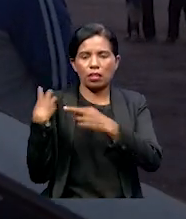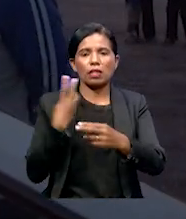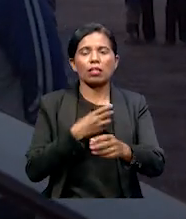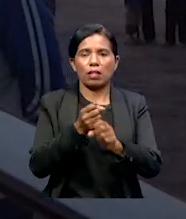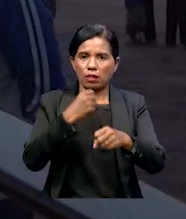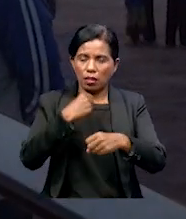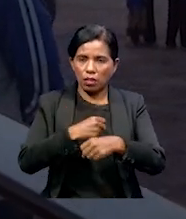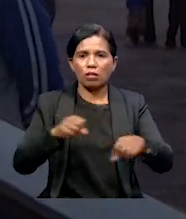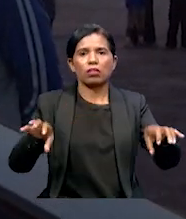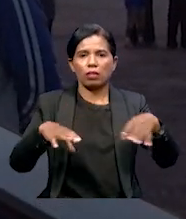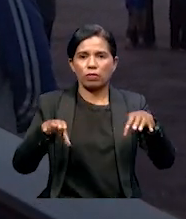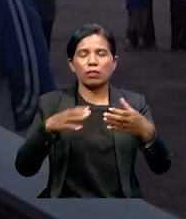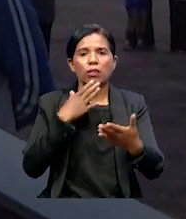nebe